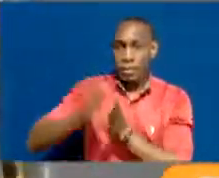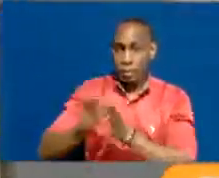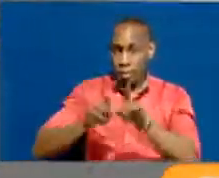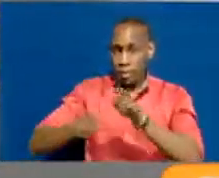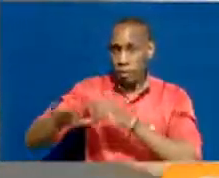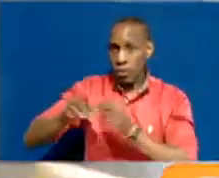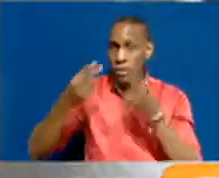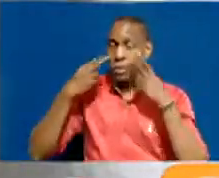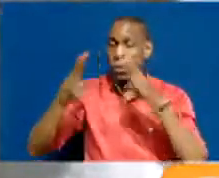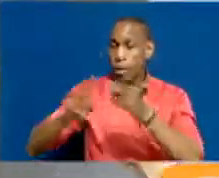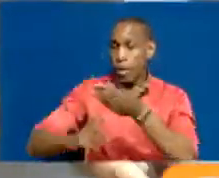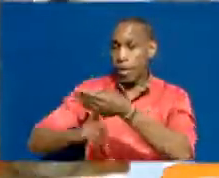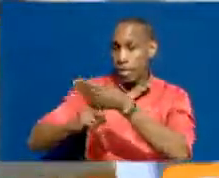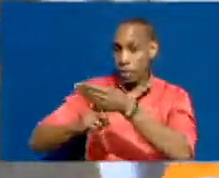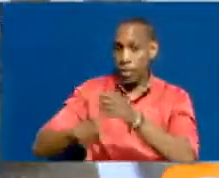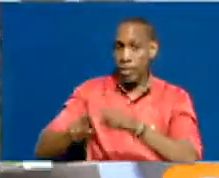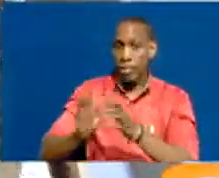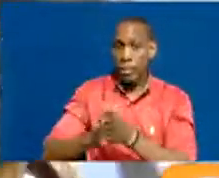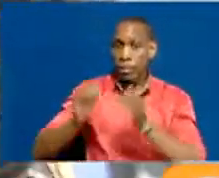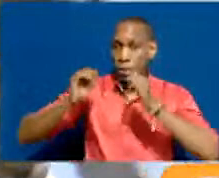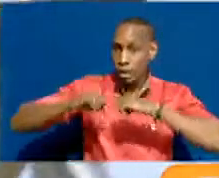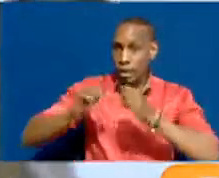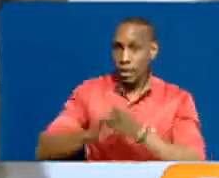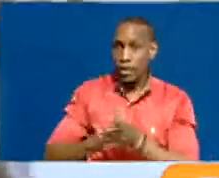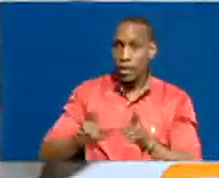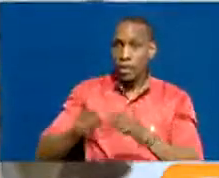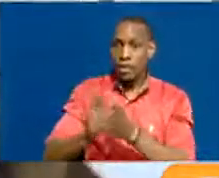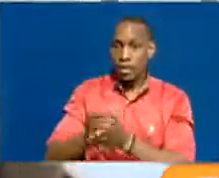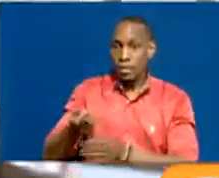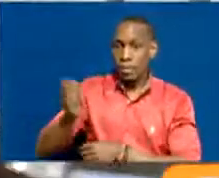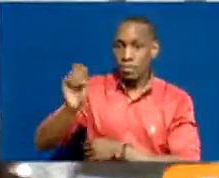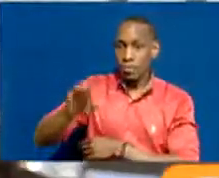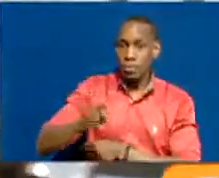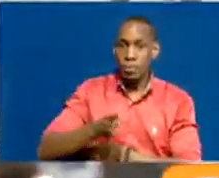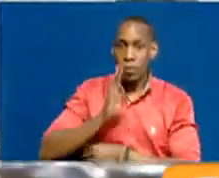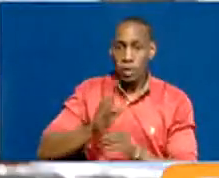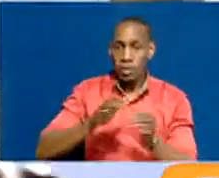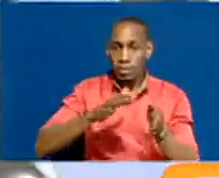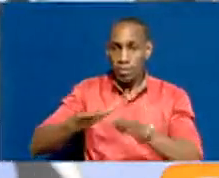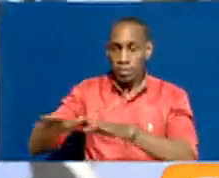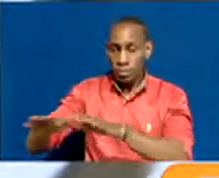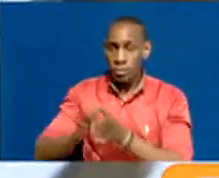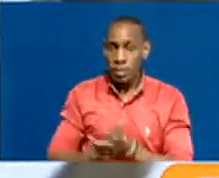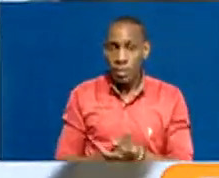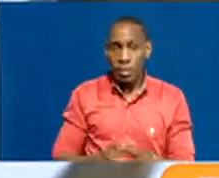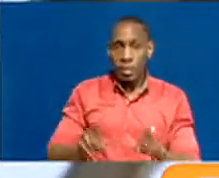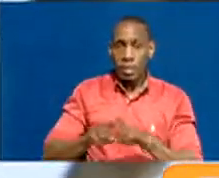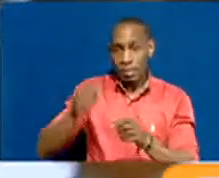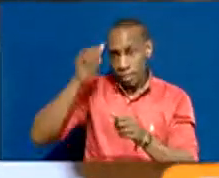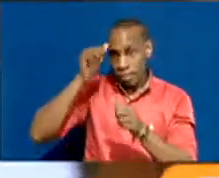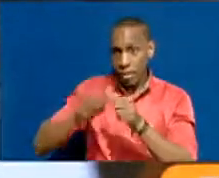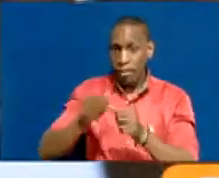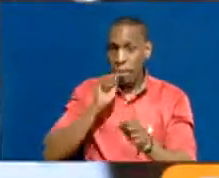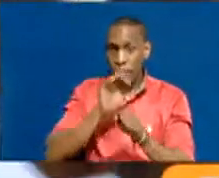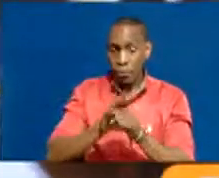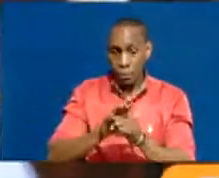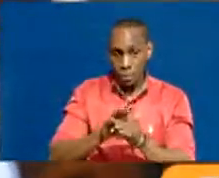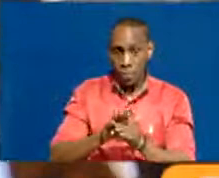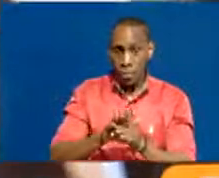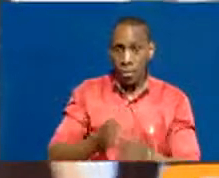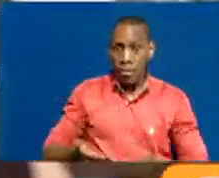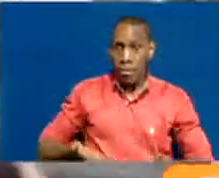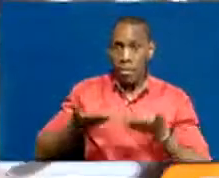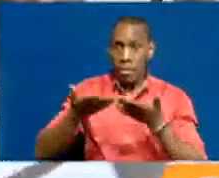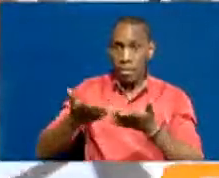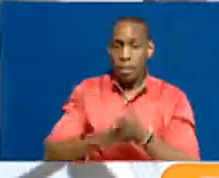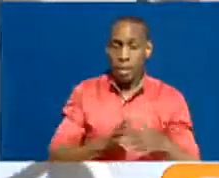hapa kuangalia kufuli waliofunga kisha kutupa ufunguo baharini. Kwake linamkumbusha ahadi aliyoweka na barafu